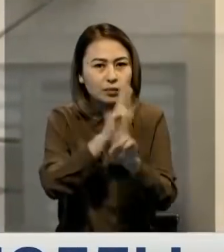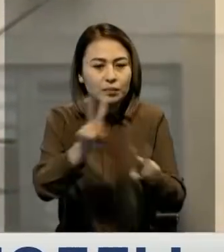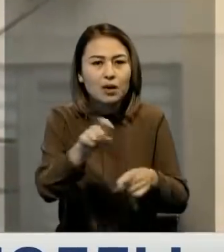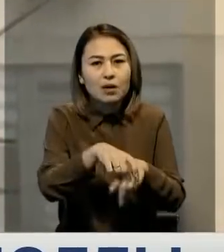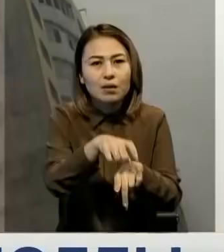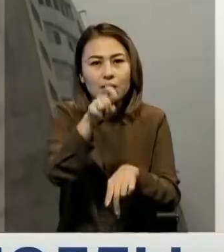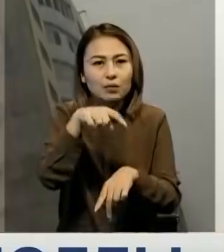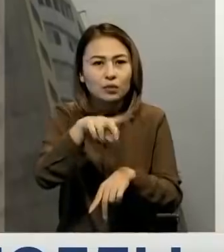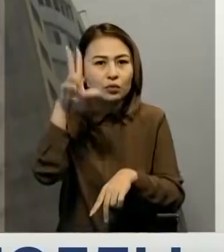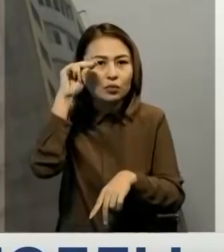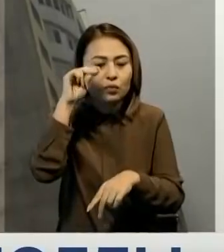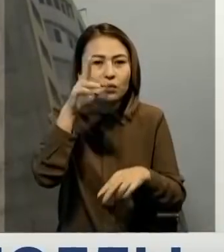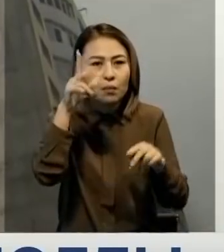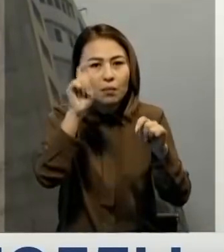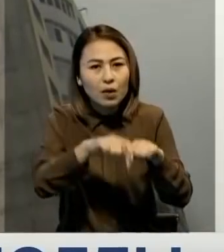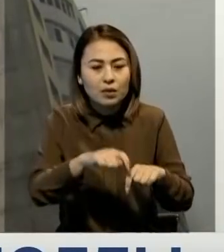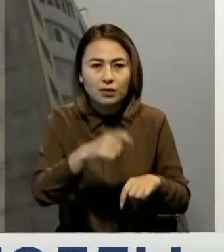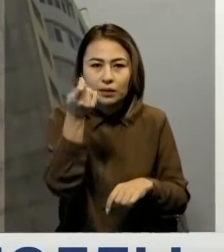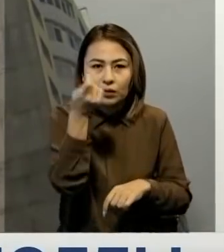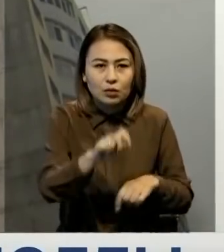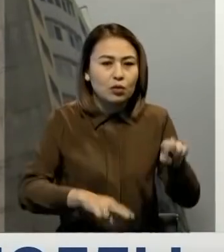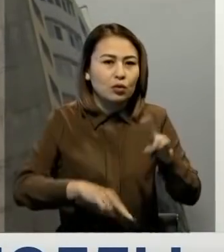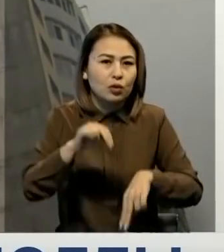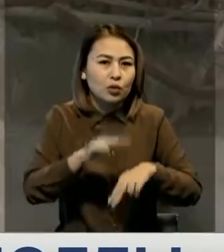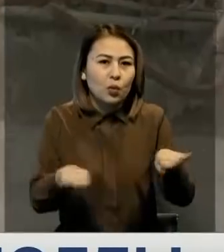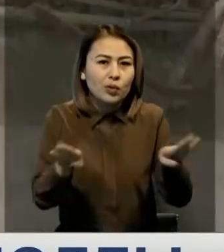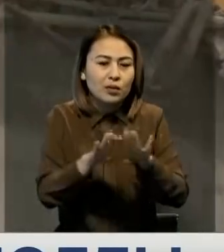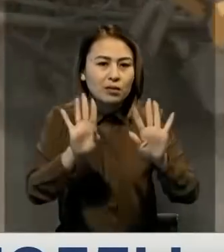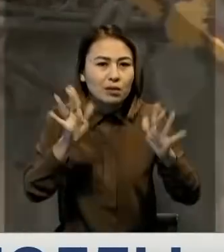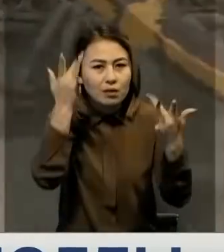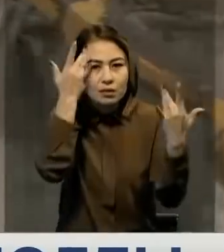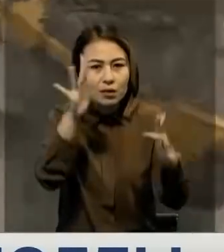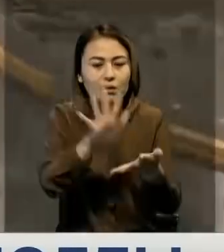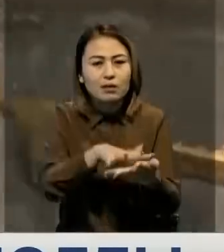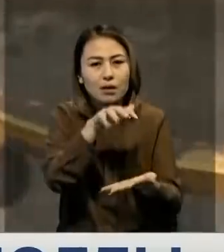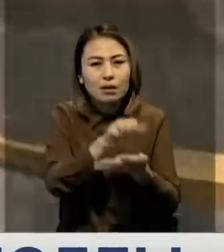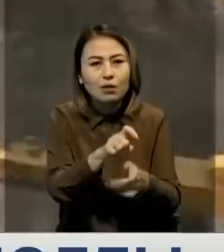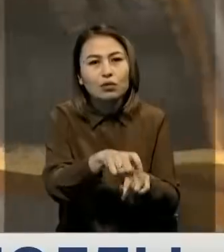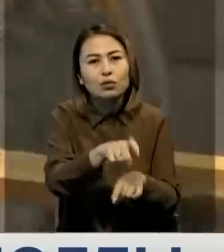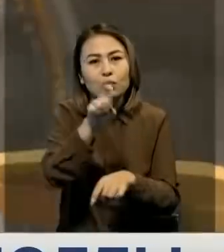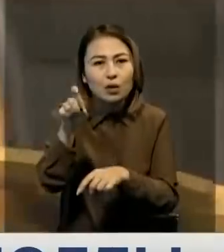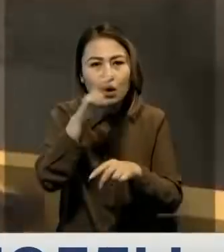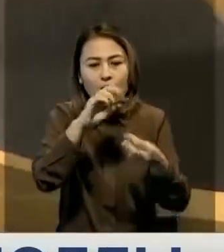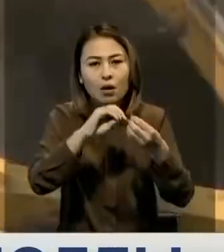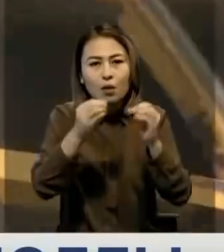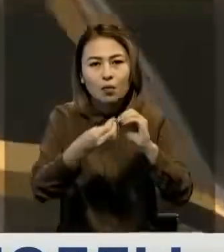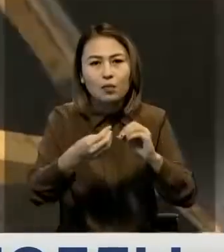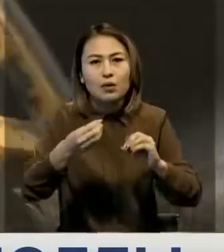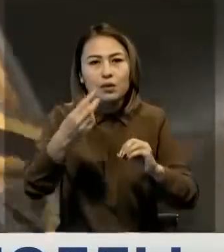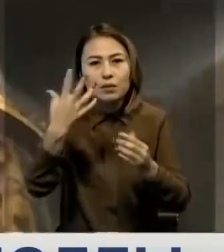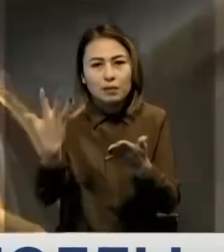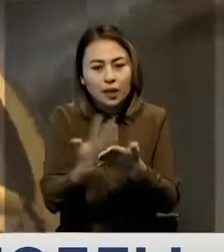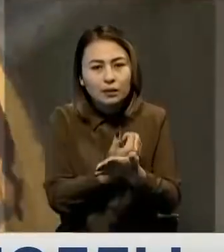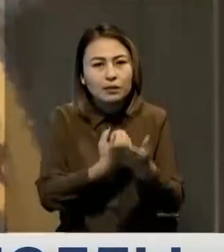Кранның жарамдылығы да уақытылы тексерілмейтін көрінеді. Құрылыстағы осындай салғырттық салдарынан кранның құрылымында ақау пайда